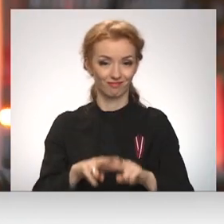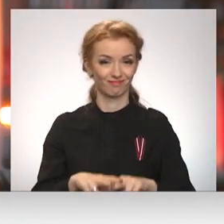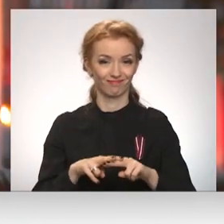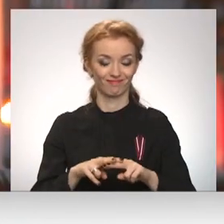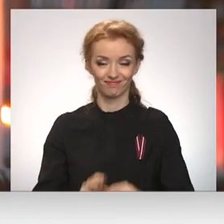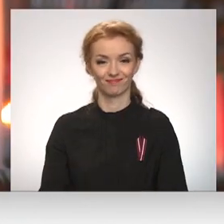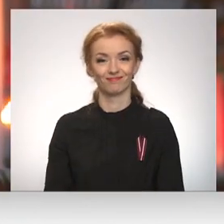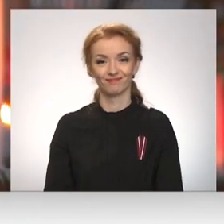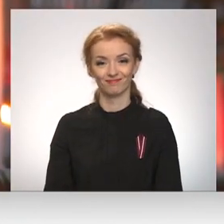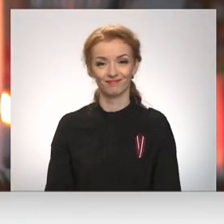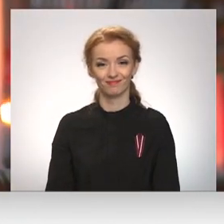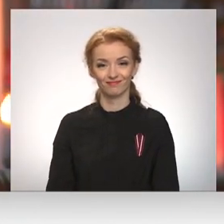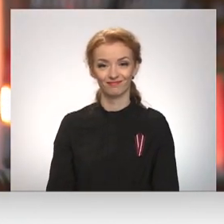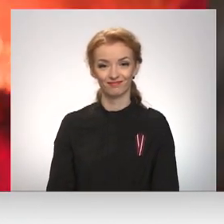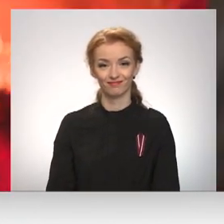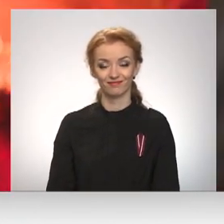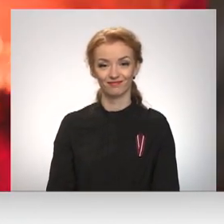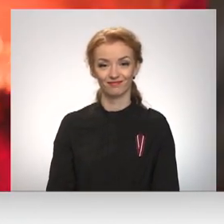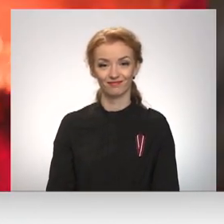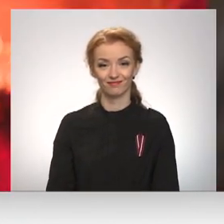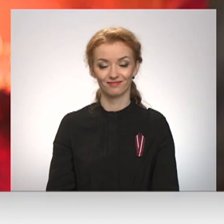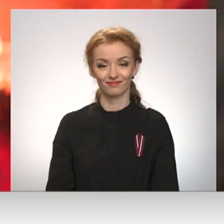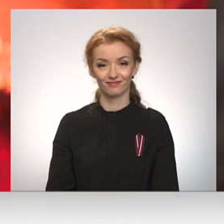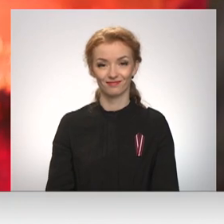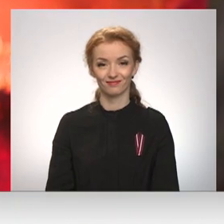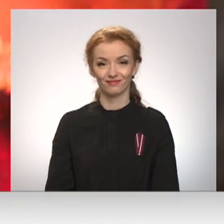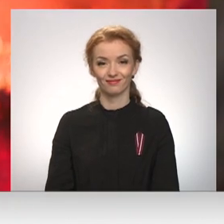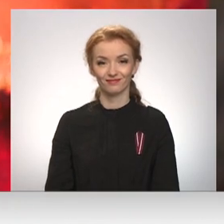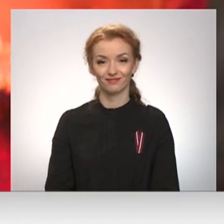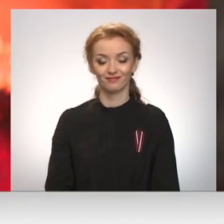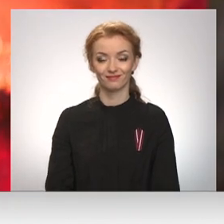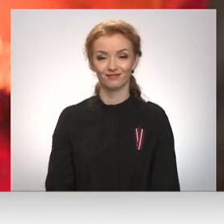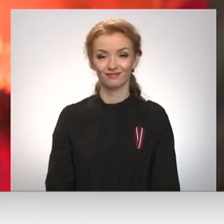Dāvids Frēdenfelds, Madra Līcīte, Māris Jurgensons, Latvijas televīzija.